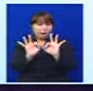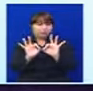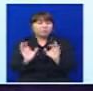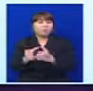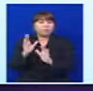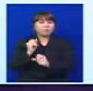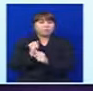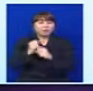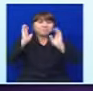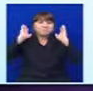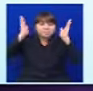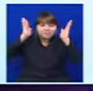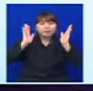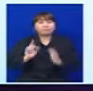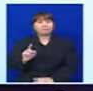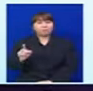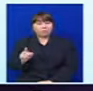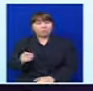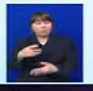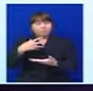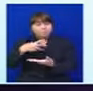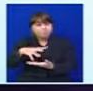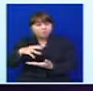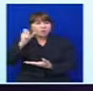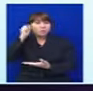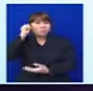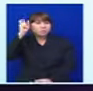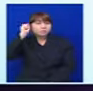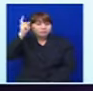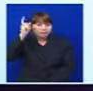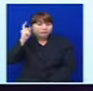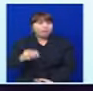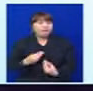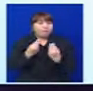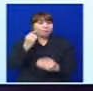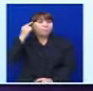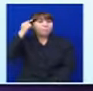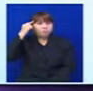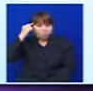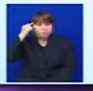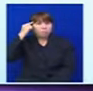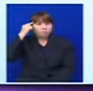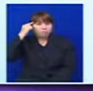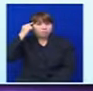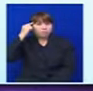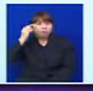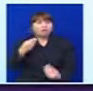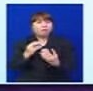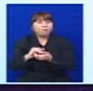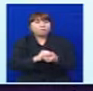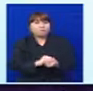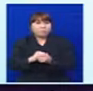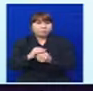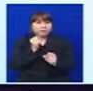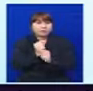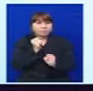านของกรมประชาสัมพันธ์ต้องสร้างความเข้าใจสร้างความตระหนักรู้และสร้างถึงความร่วมมือในการ